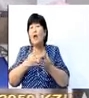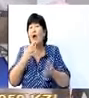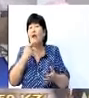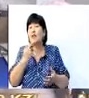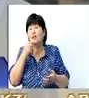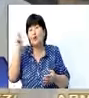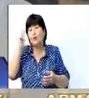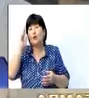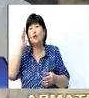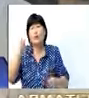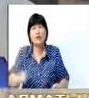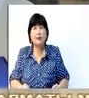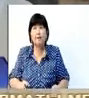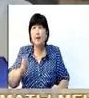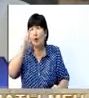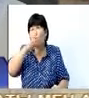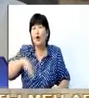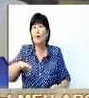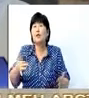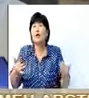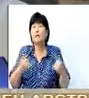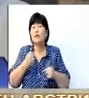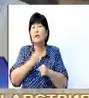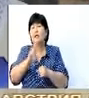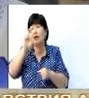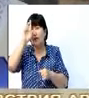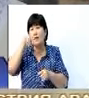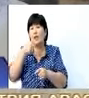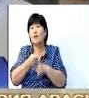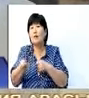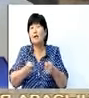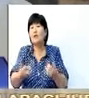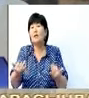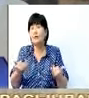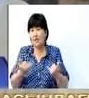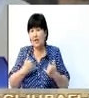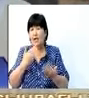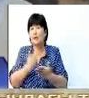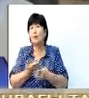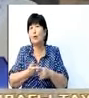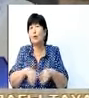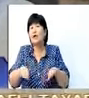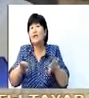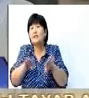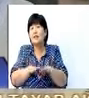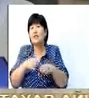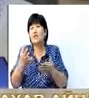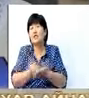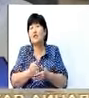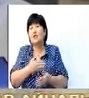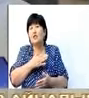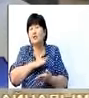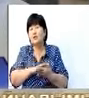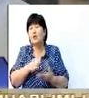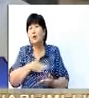тілін үйренетін болады. Үкіметіміздің бізге жасап жатқан, елбасымыздың бізге жасап жатқан осындай үлкен жетістігіне өзіміз шын